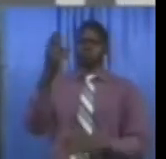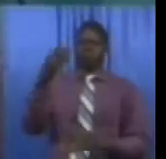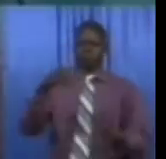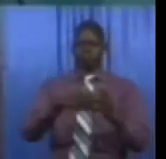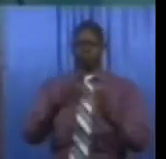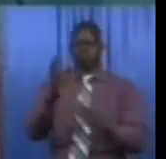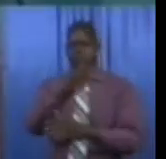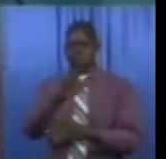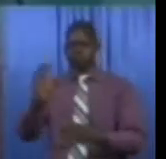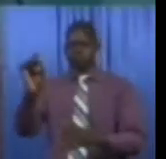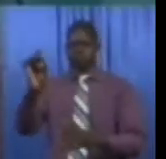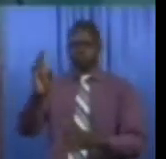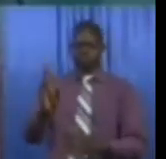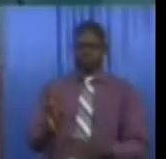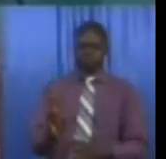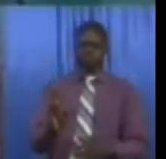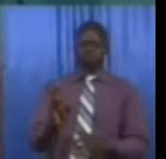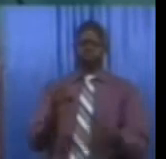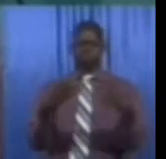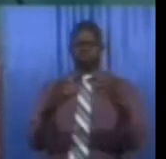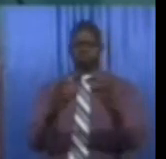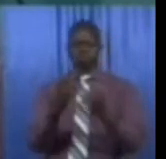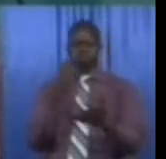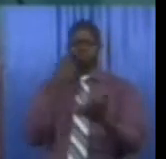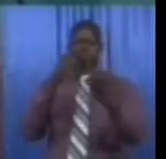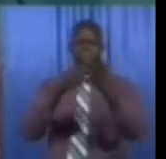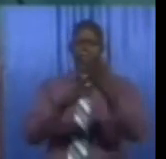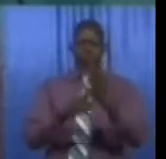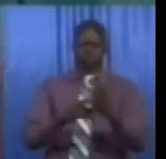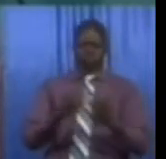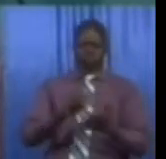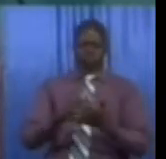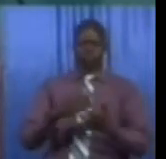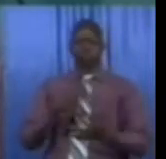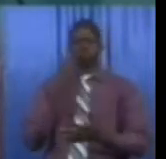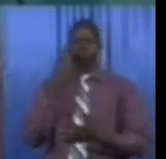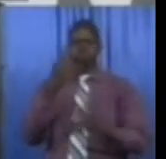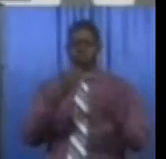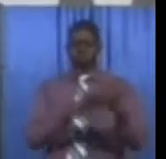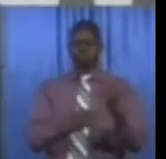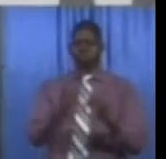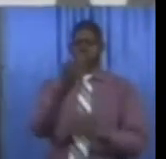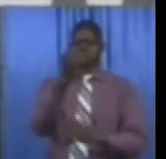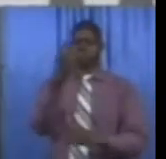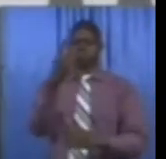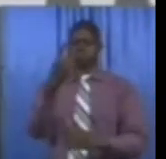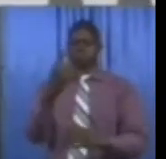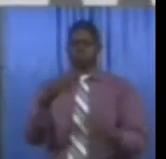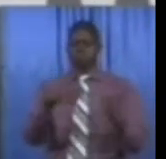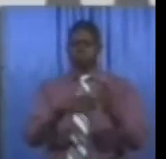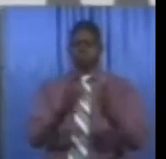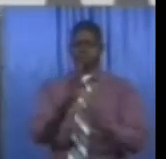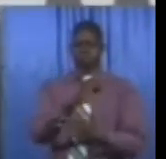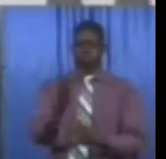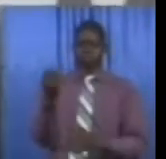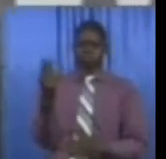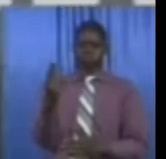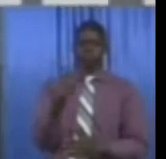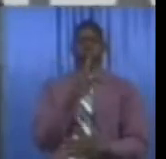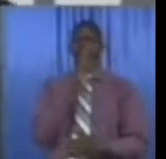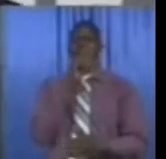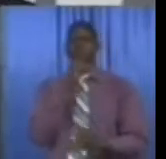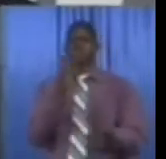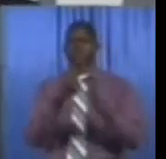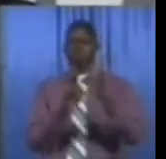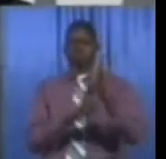368 commerçants contrôlés, nous avons constaté que près de 11 412 ne sont pas en règle. Donc il faut